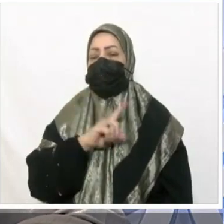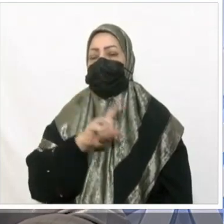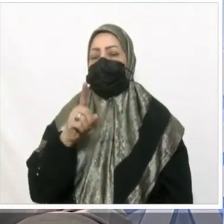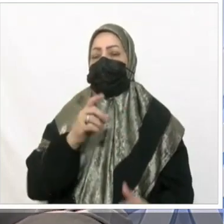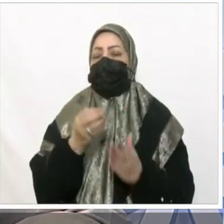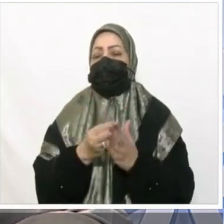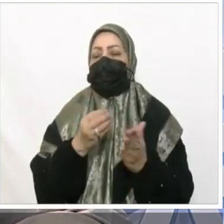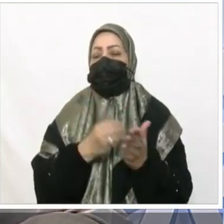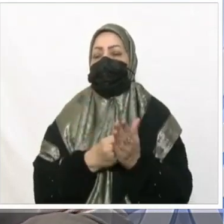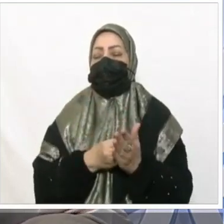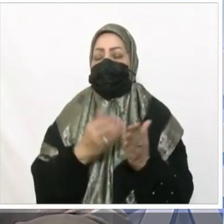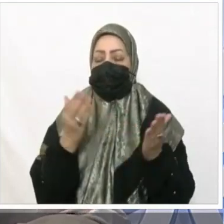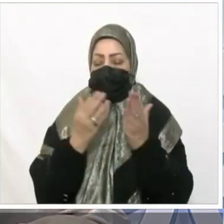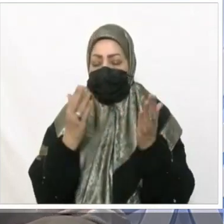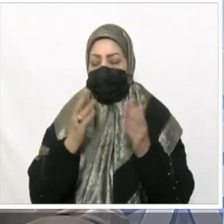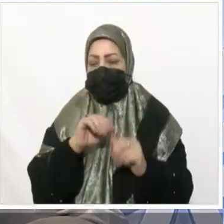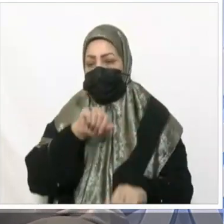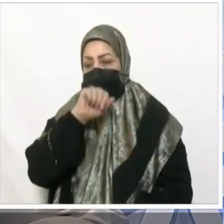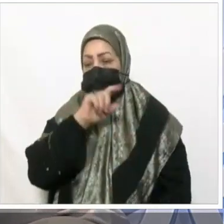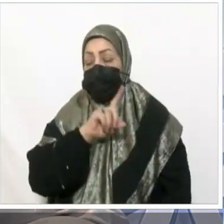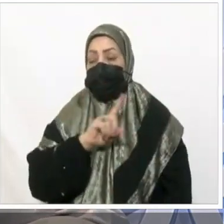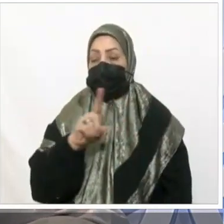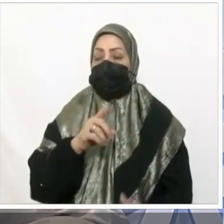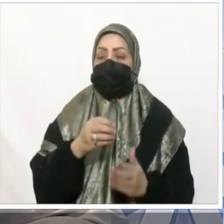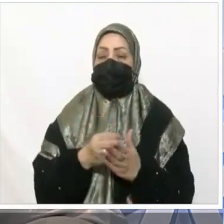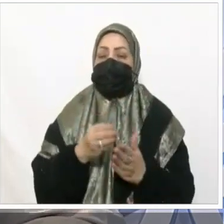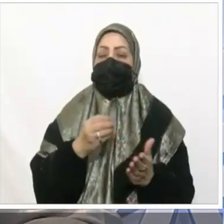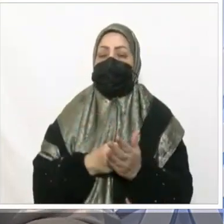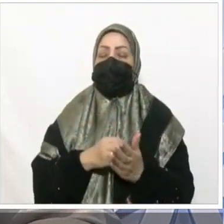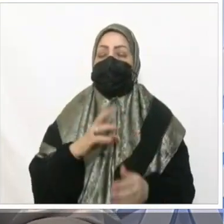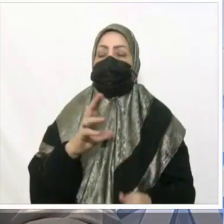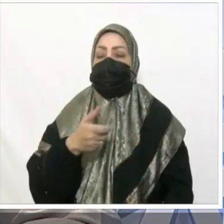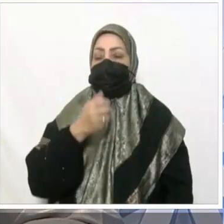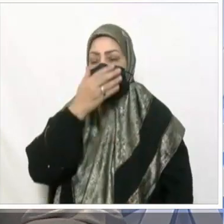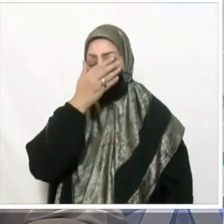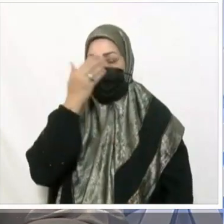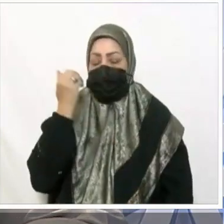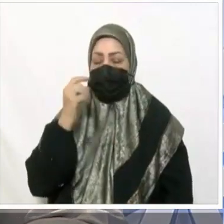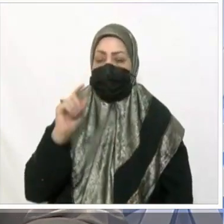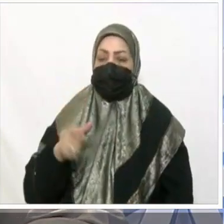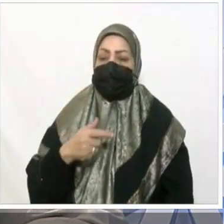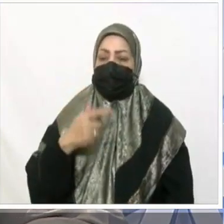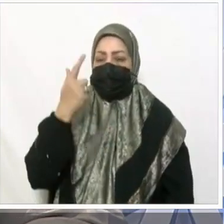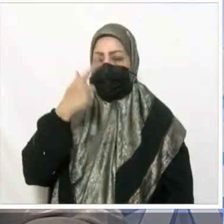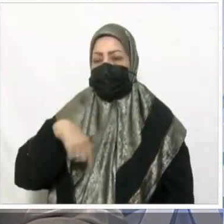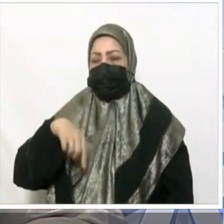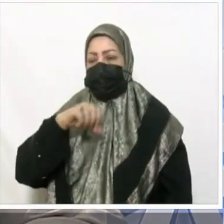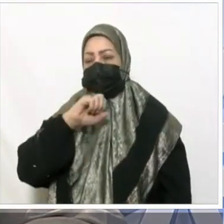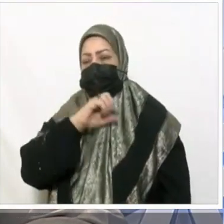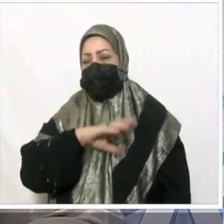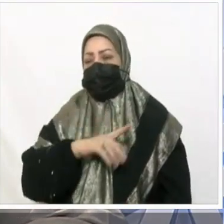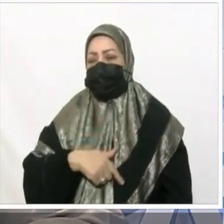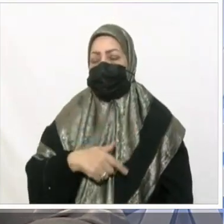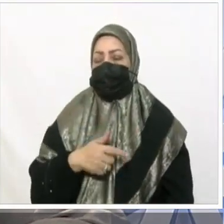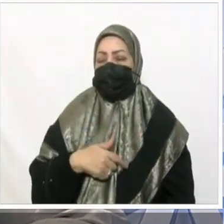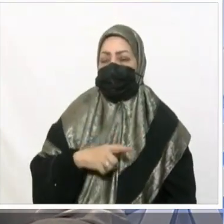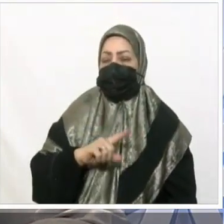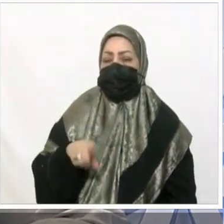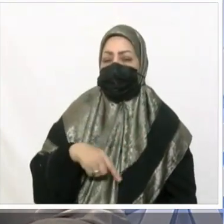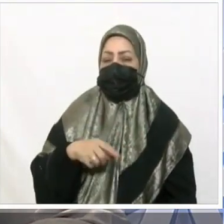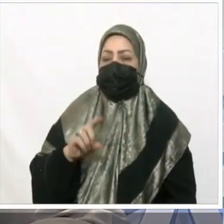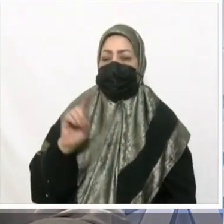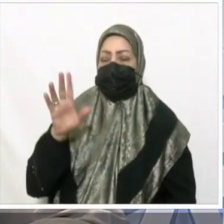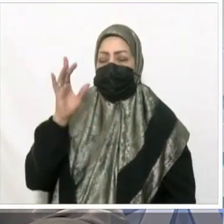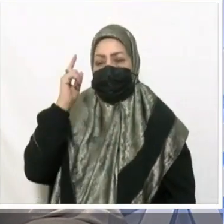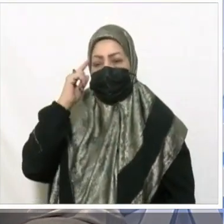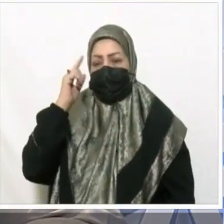حائض. يونس من مصراتة هو علق على ما ذكرت أول الحلقة